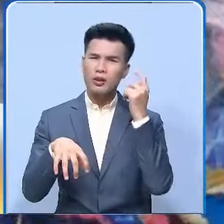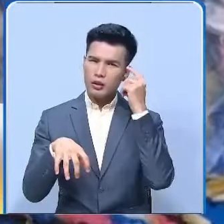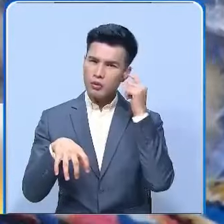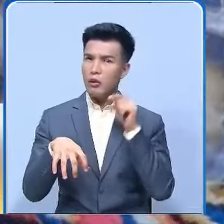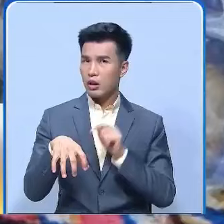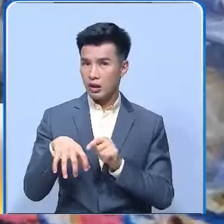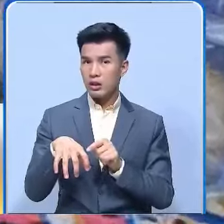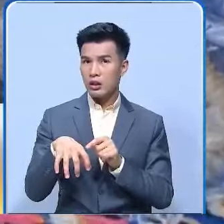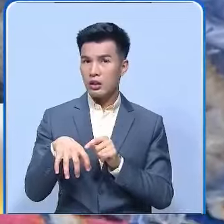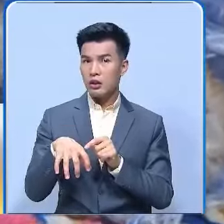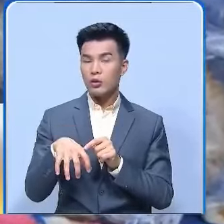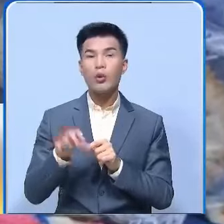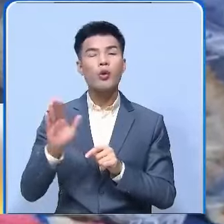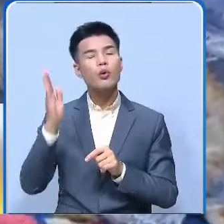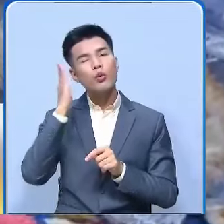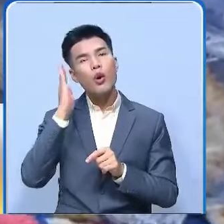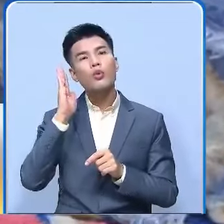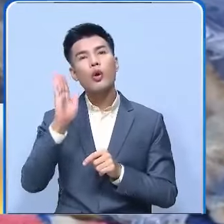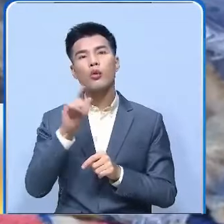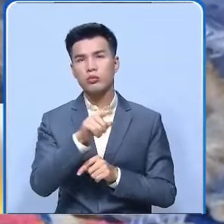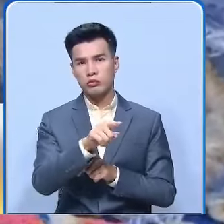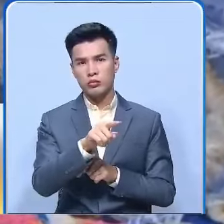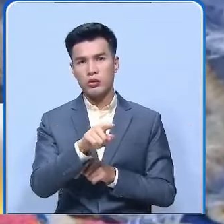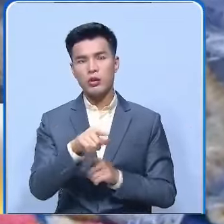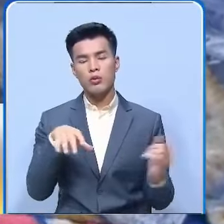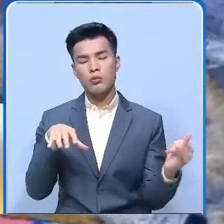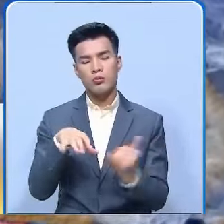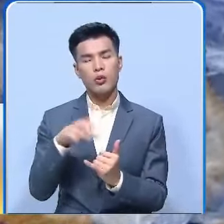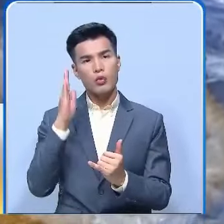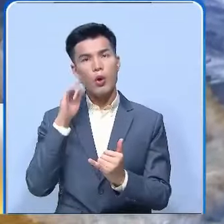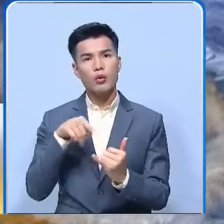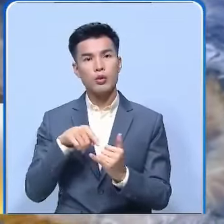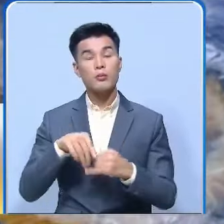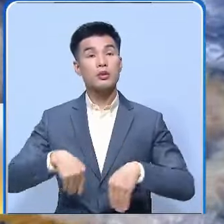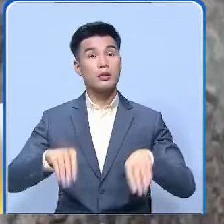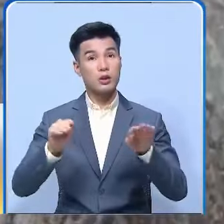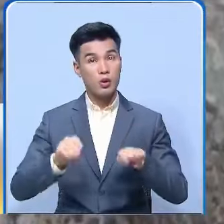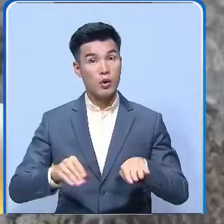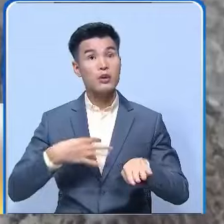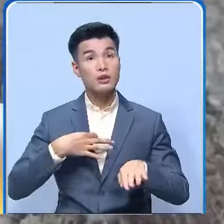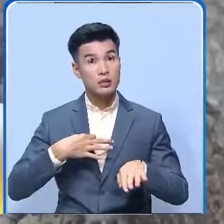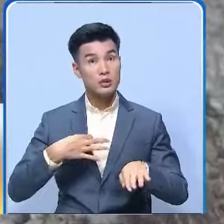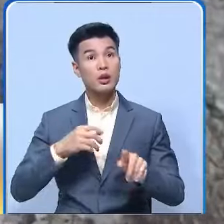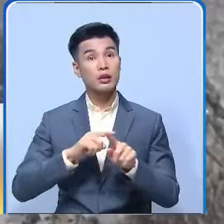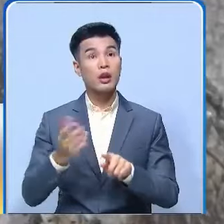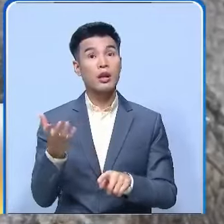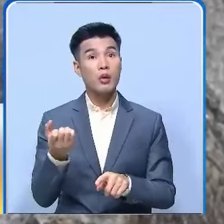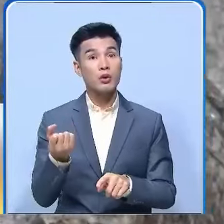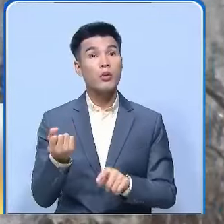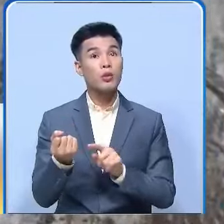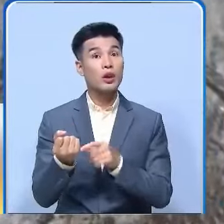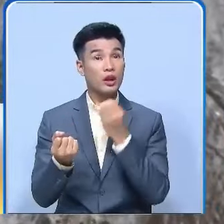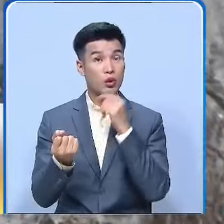นี้แหละค่ะเป็นที่นอนของคนตายก็ยังไปพบที่นอนเสื้อผ้าของใช้ข้าวเหนียวที่ยังกินไม่หมดเลยนะ